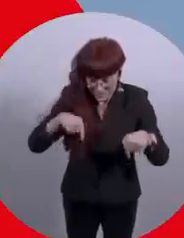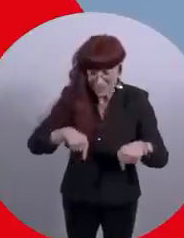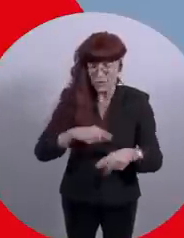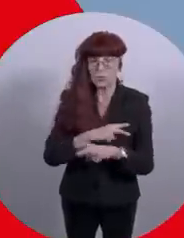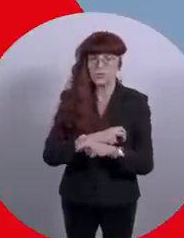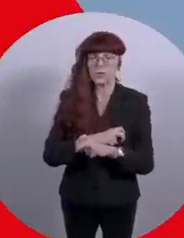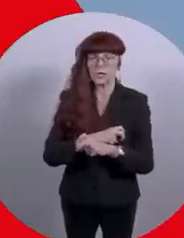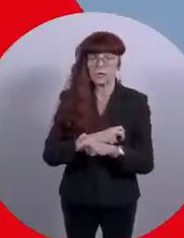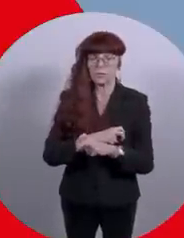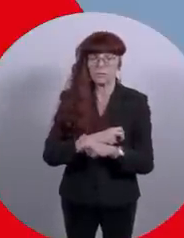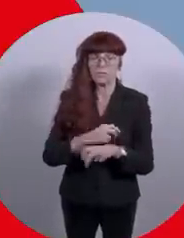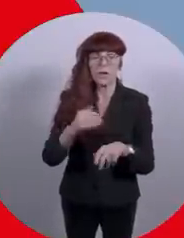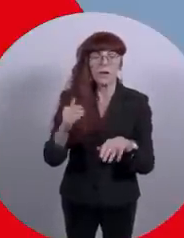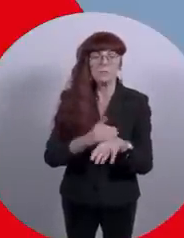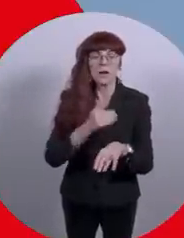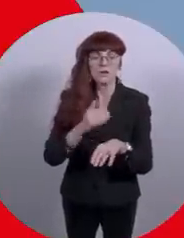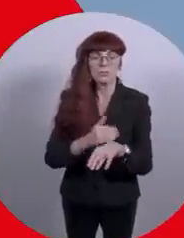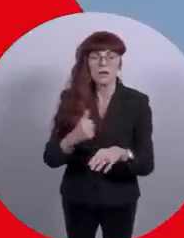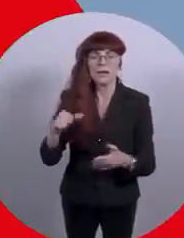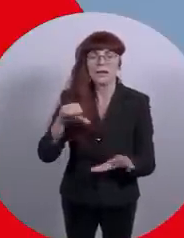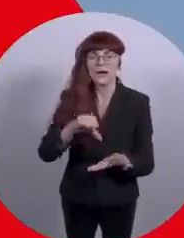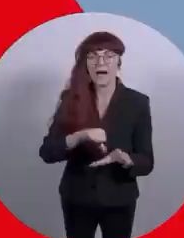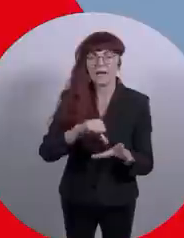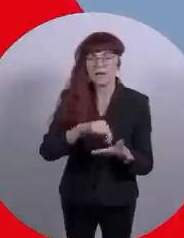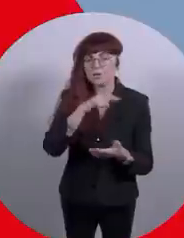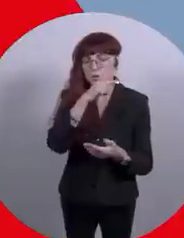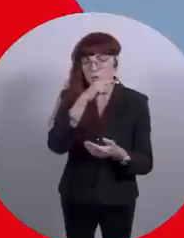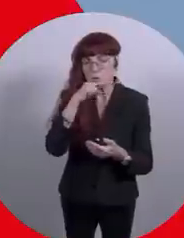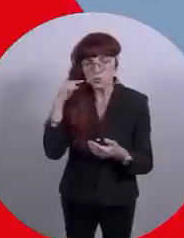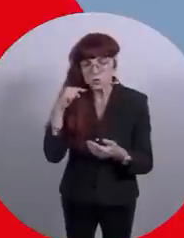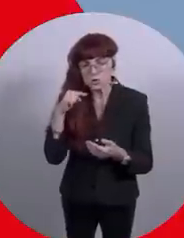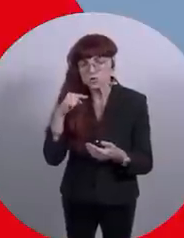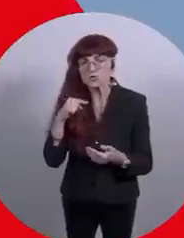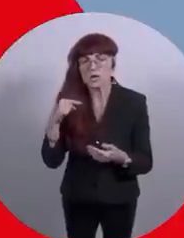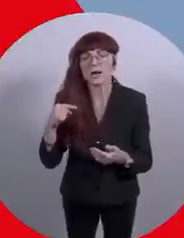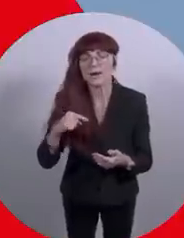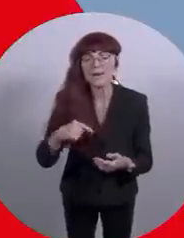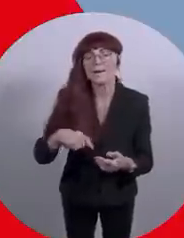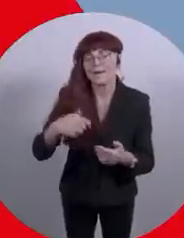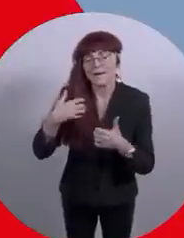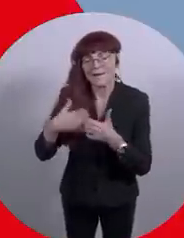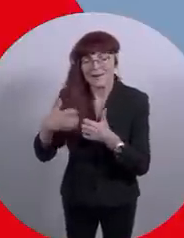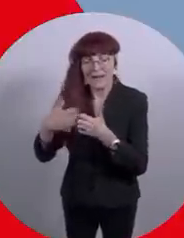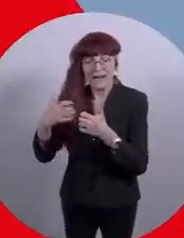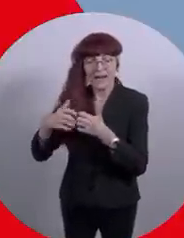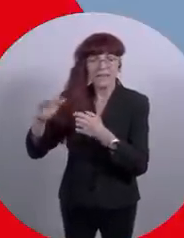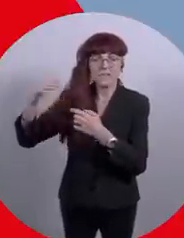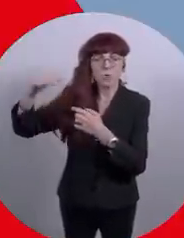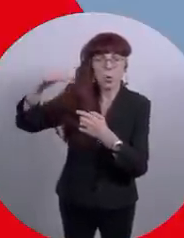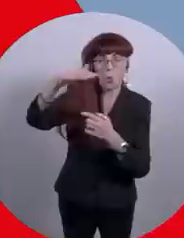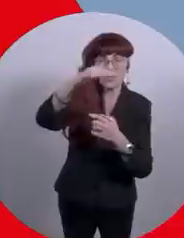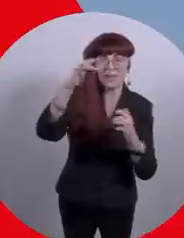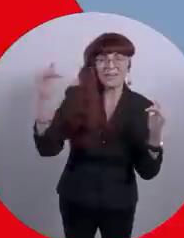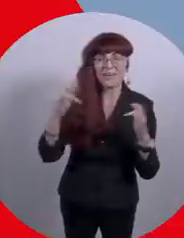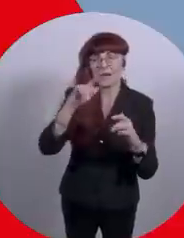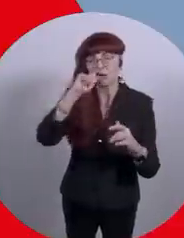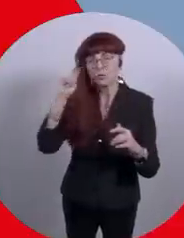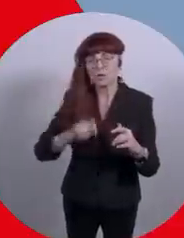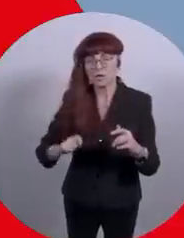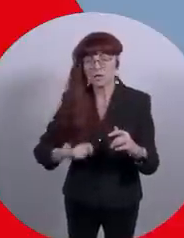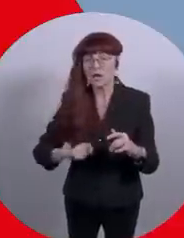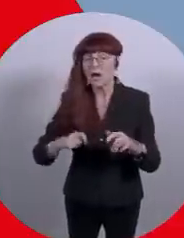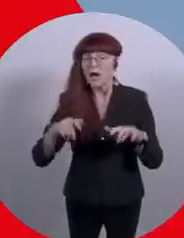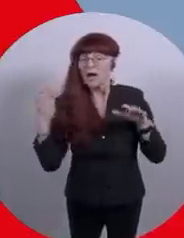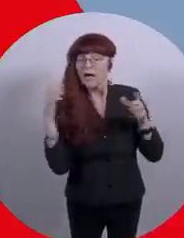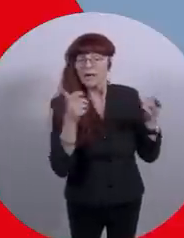Beispiele iranisch russische kriegsdrohnen gegen Ukraine diverse Terroranschläge in Europa